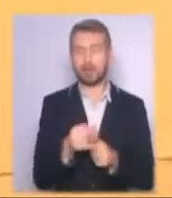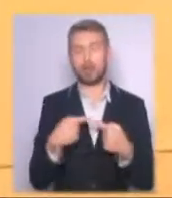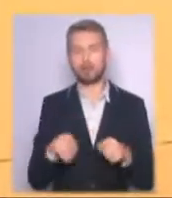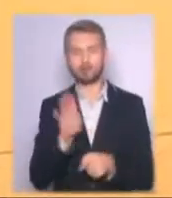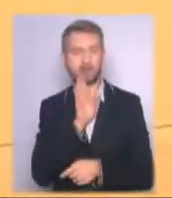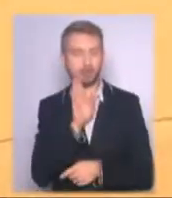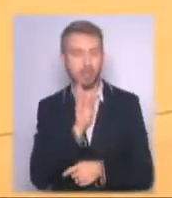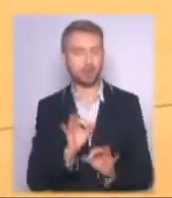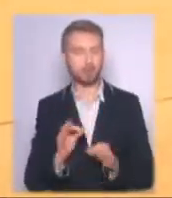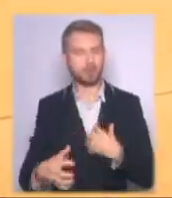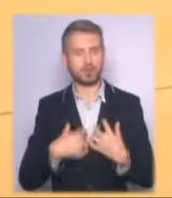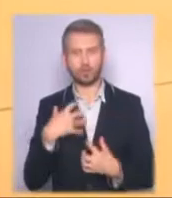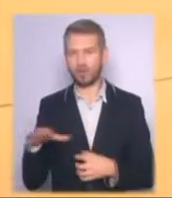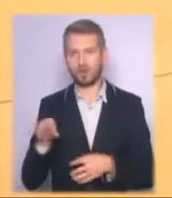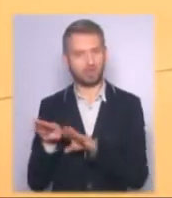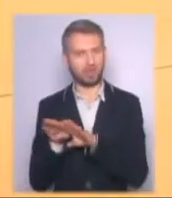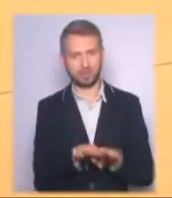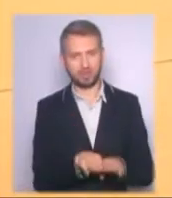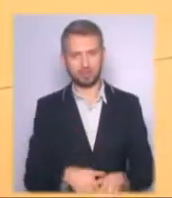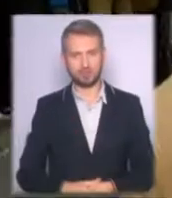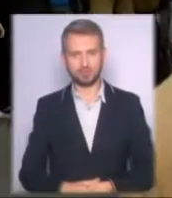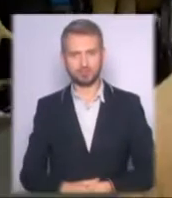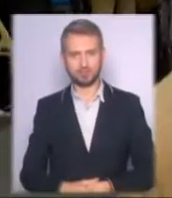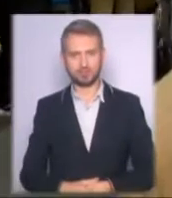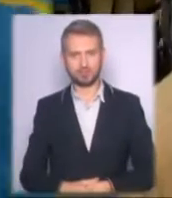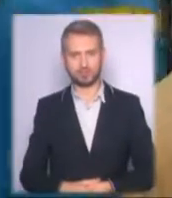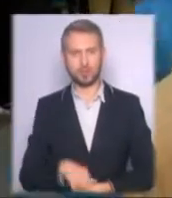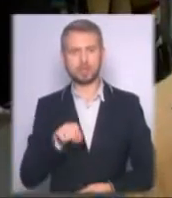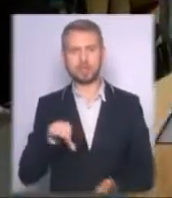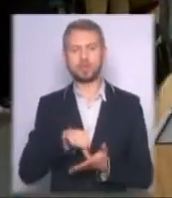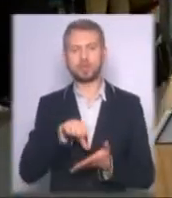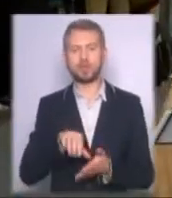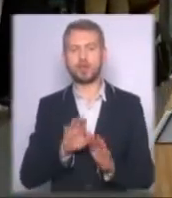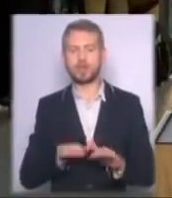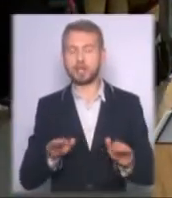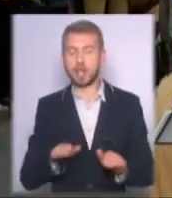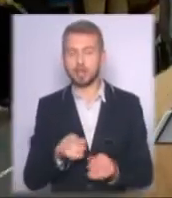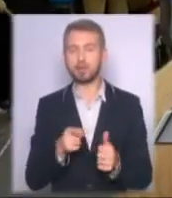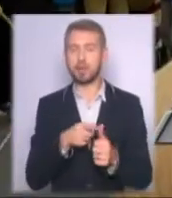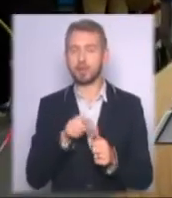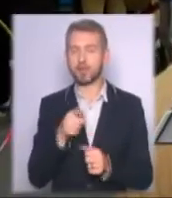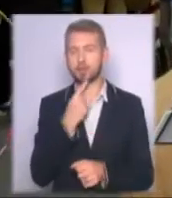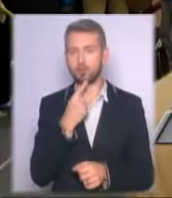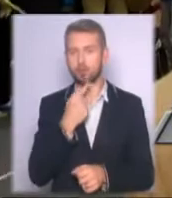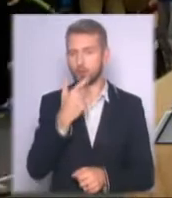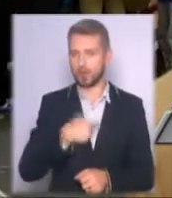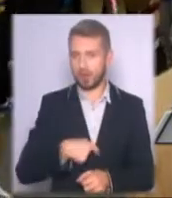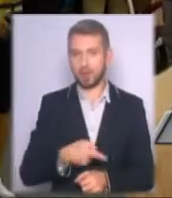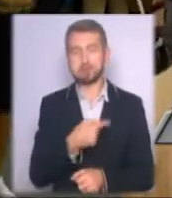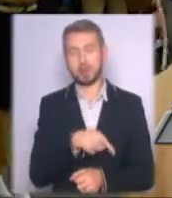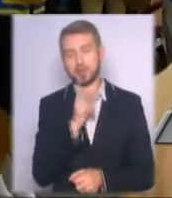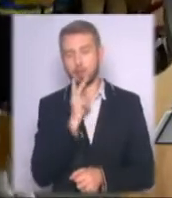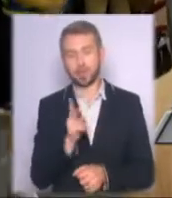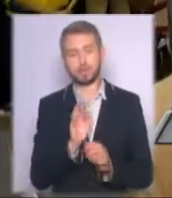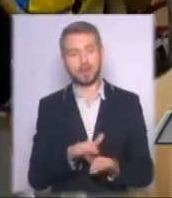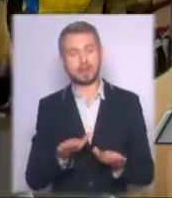гімнастки, хоча хвилюються усі. Здесь выступают дети. Во-первых, они пробуют себя. Мы смотрим на детей,